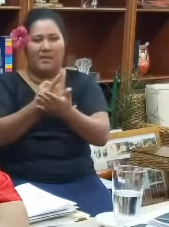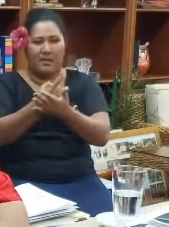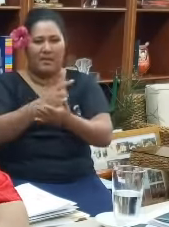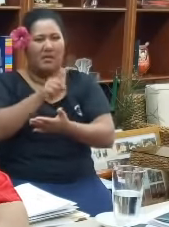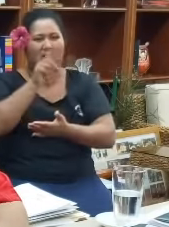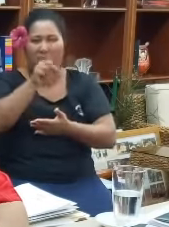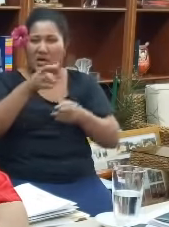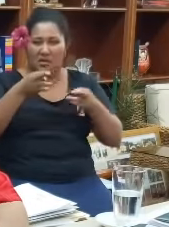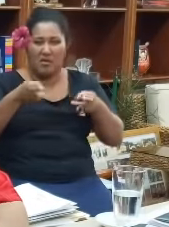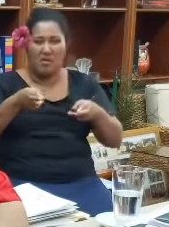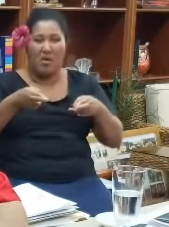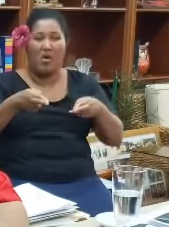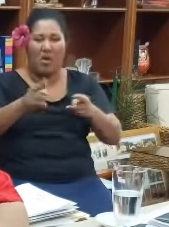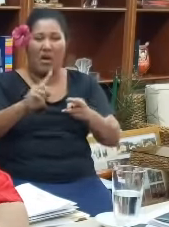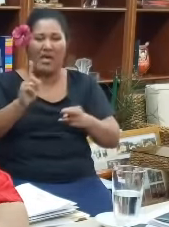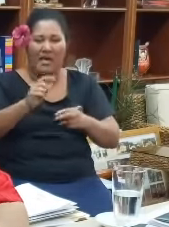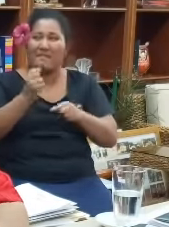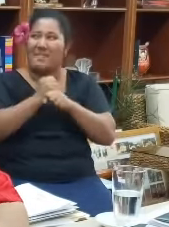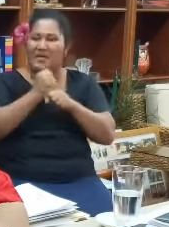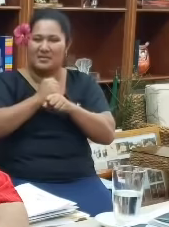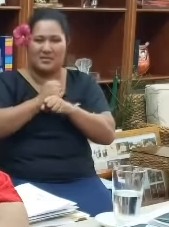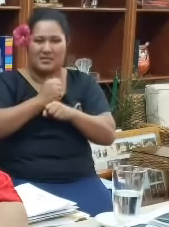awala no fai ingishing ya ya ka me mai